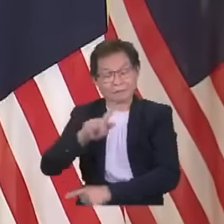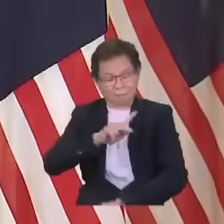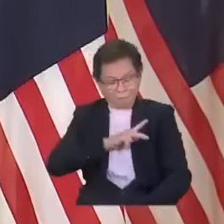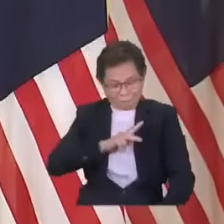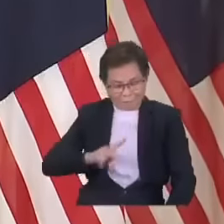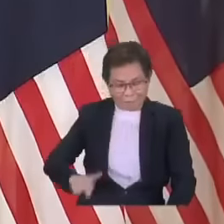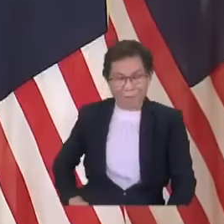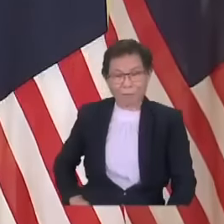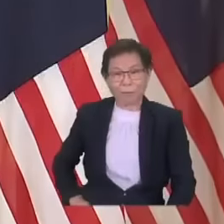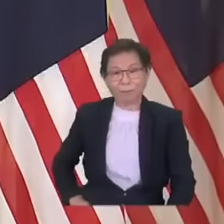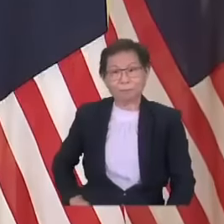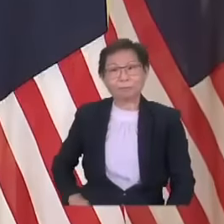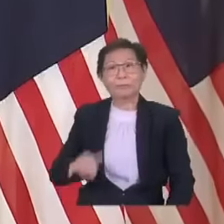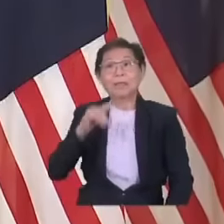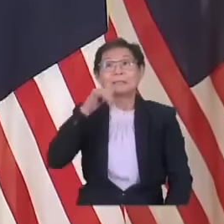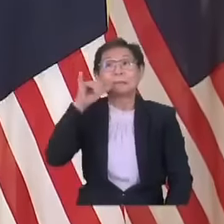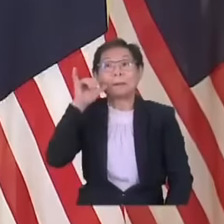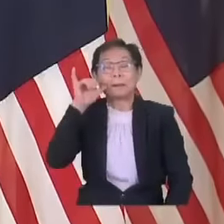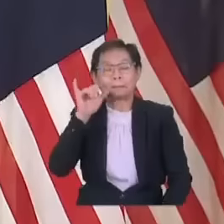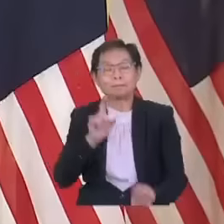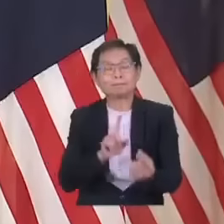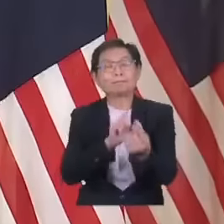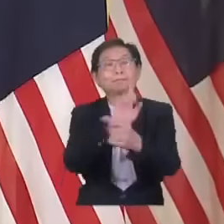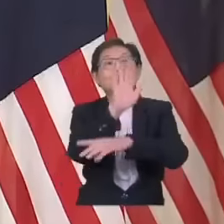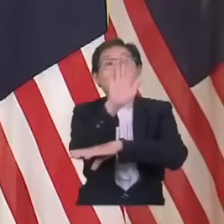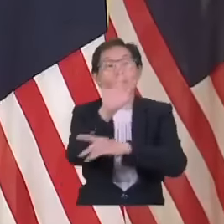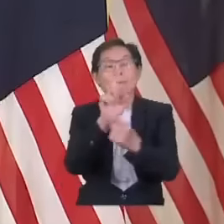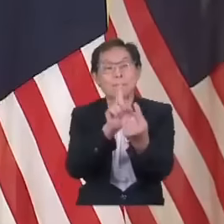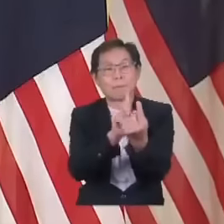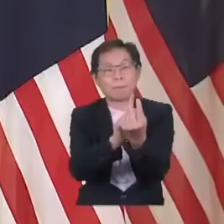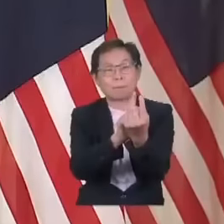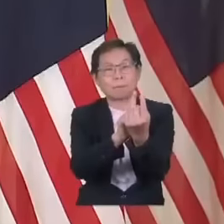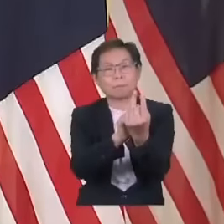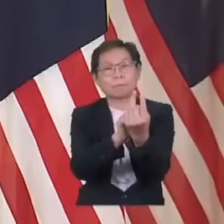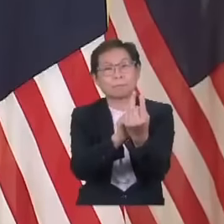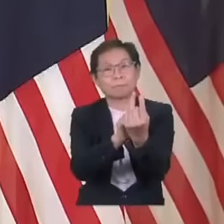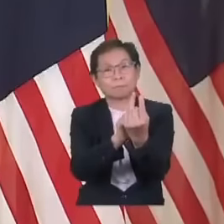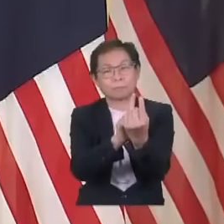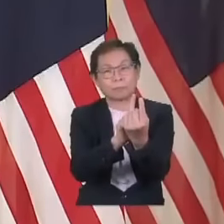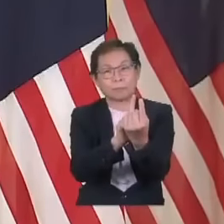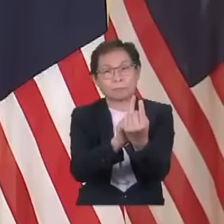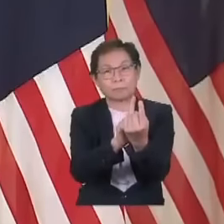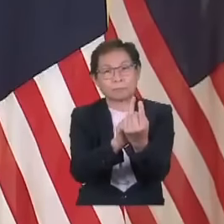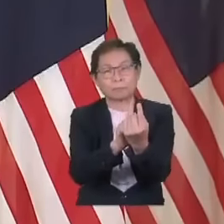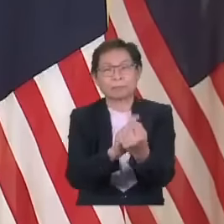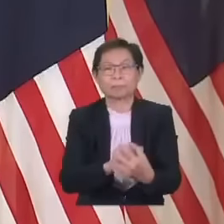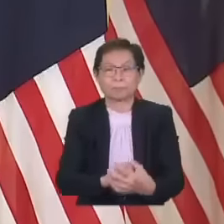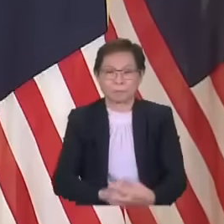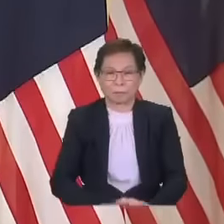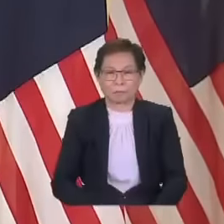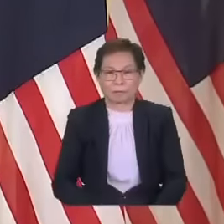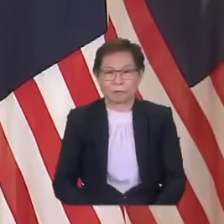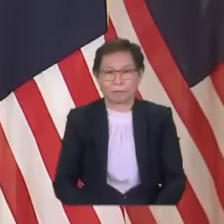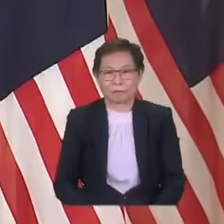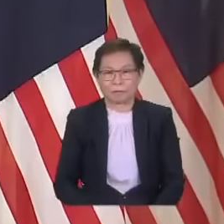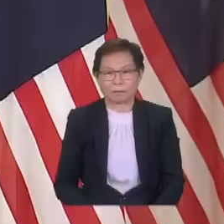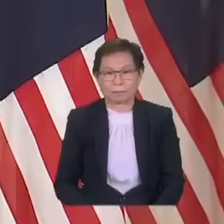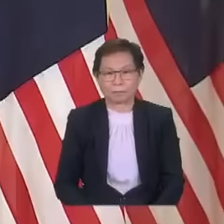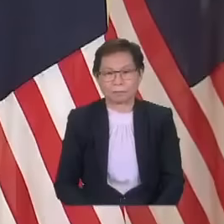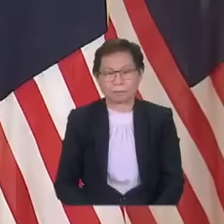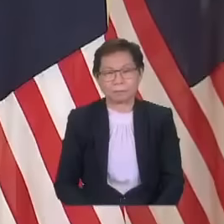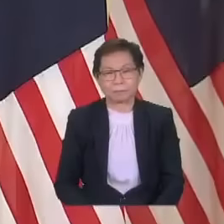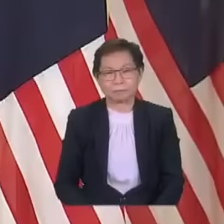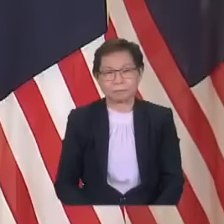Paduka Baginda yang dipertuan Agung Al Sultan Abdullah riayat Udin Al Mustafa